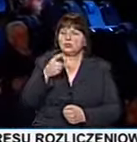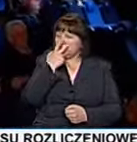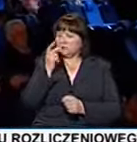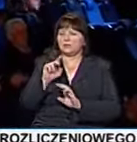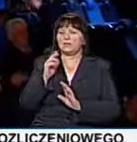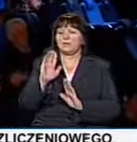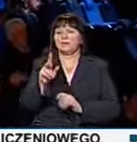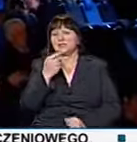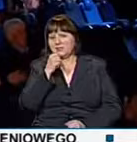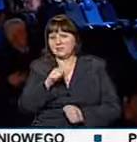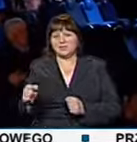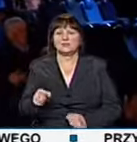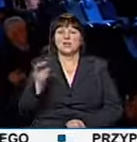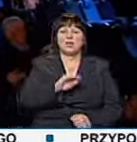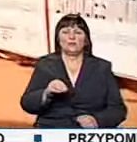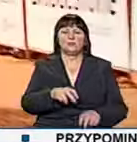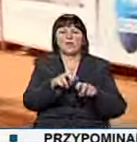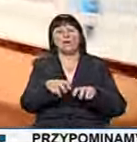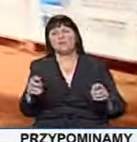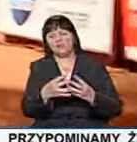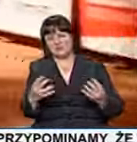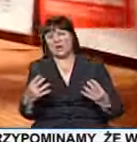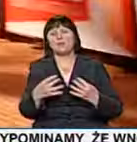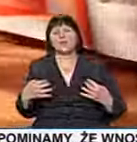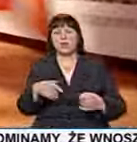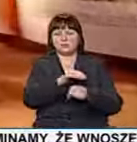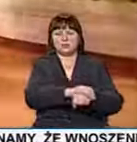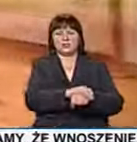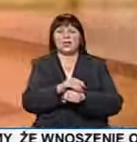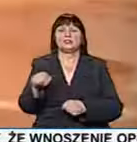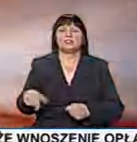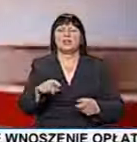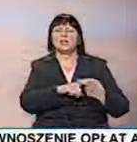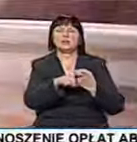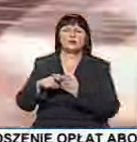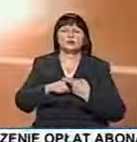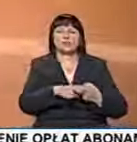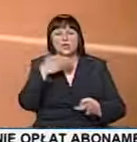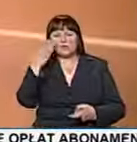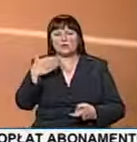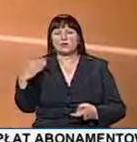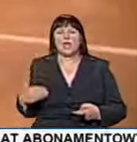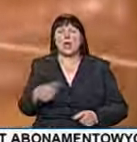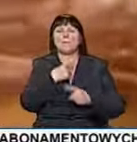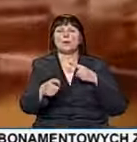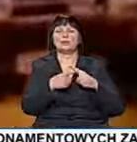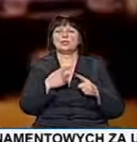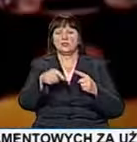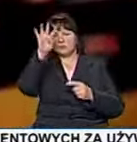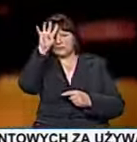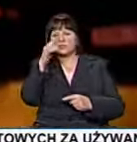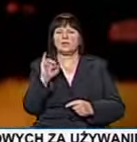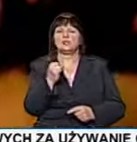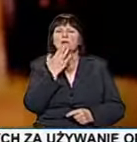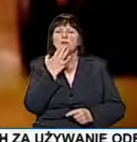Na widowni dzisiejszego pokazu zasiedli głównie przyjaciele i krewni członków drużyny oraz wykładowcy Politechniki Łódzkiej. Ale jak